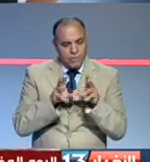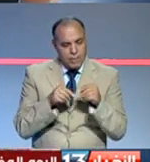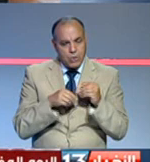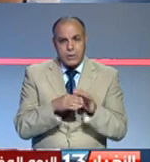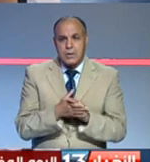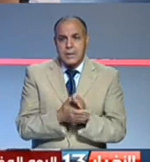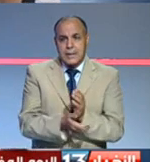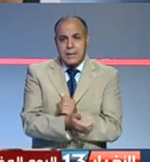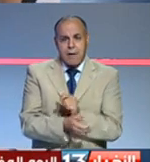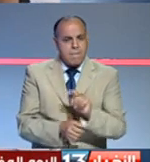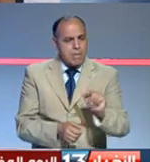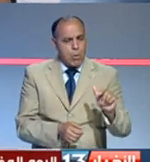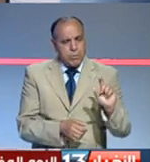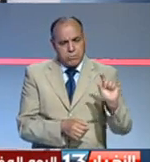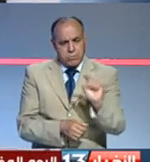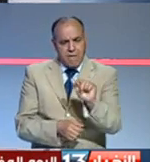موجوده